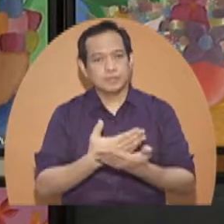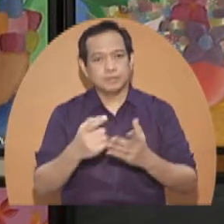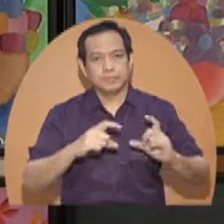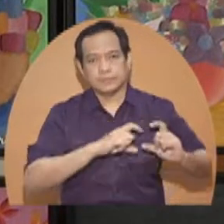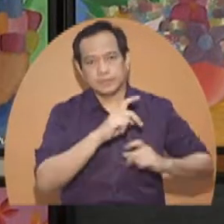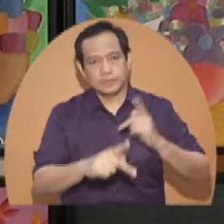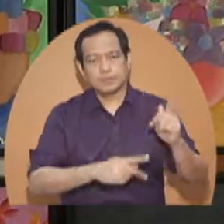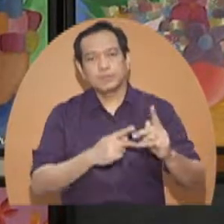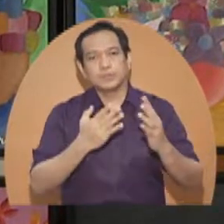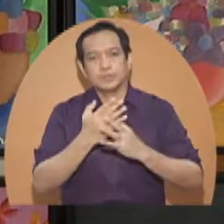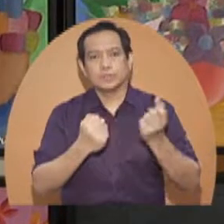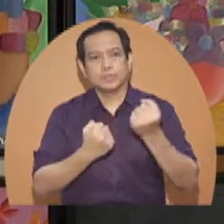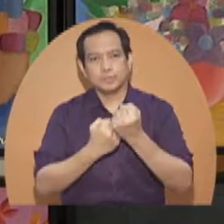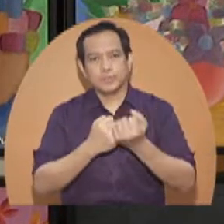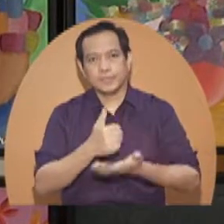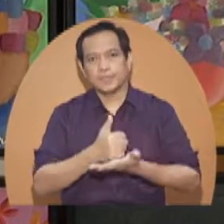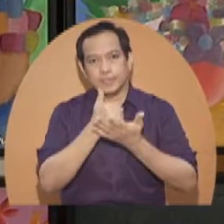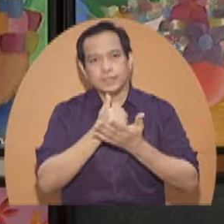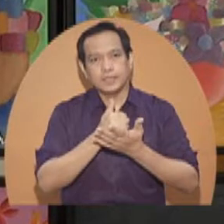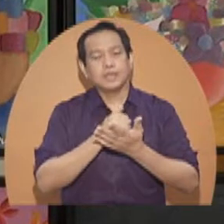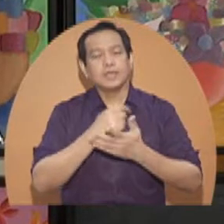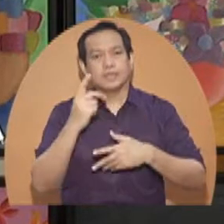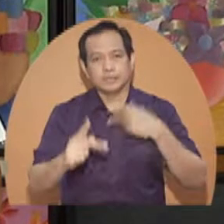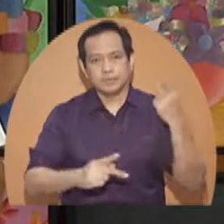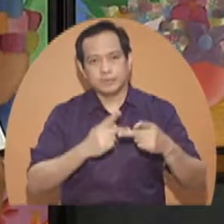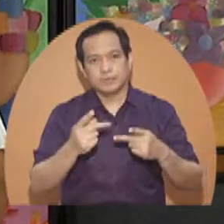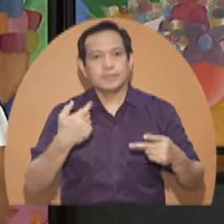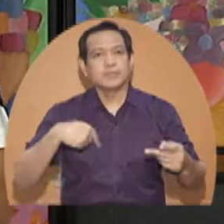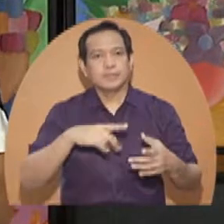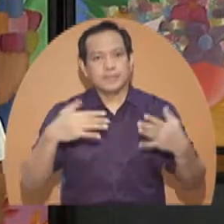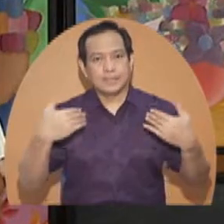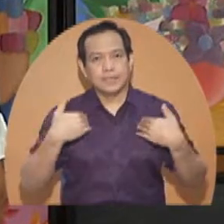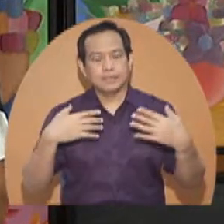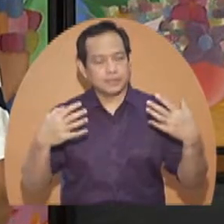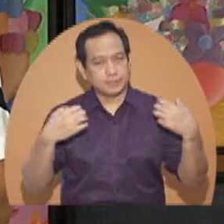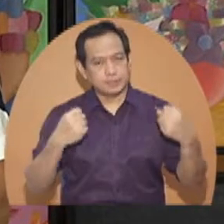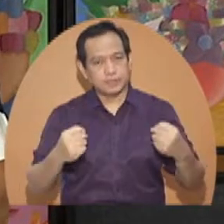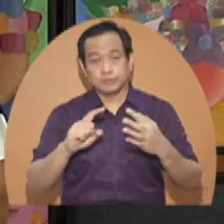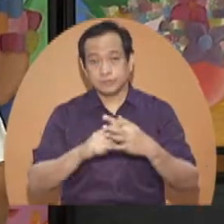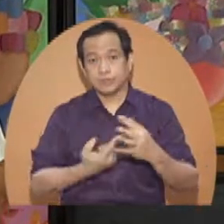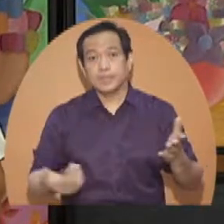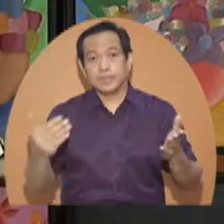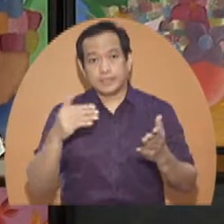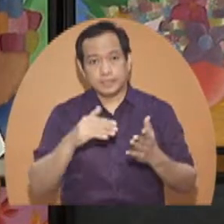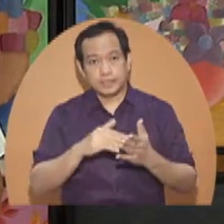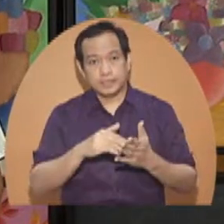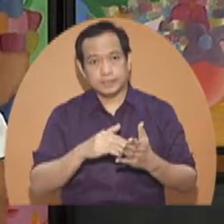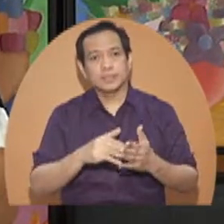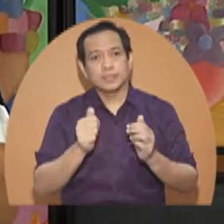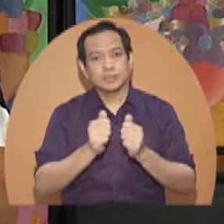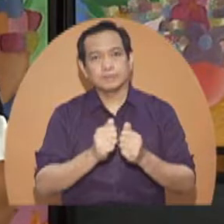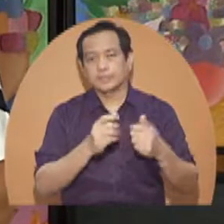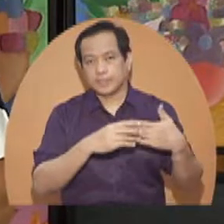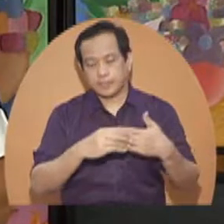kapuso. Sa suporta at tulong po ng ating kapwa, magkakaroon sila ng tapang na magsimula muli at